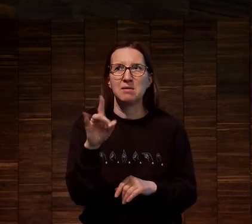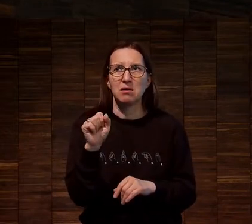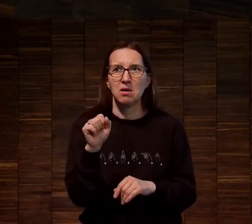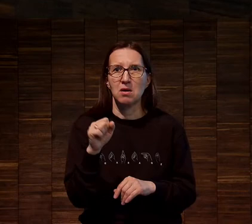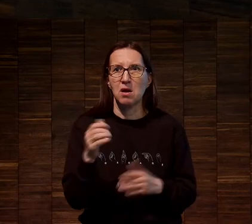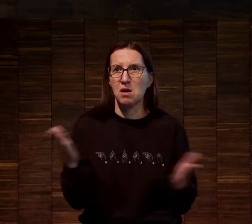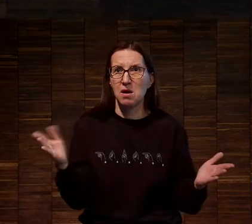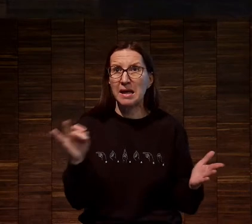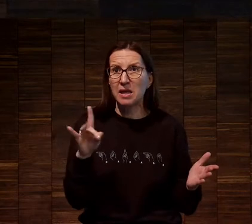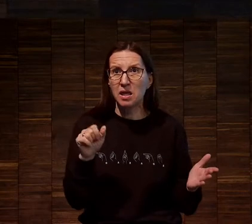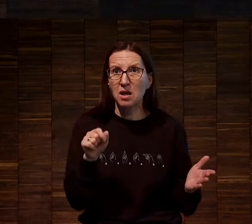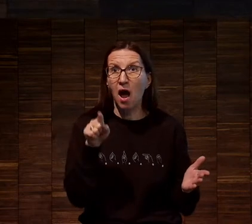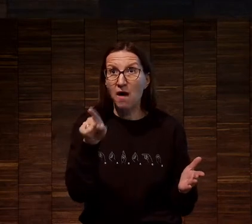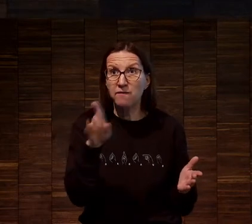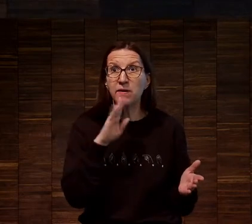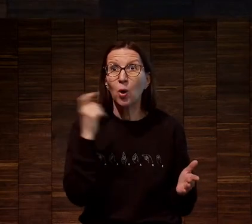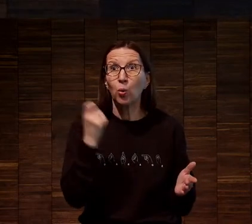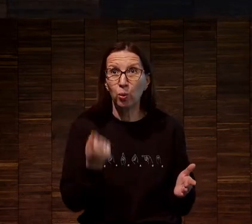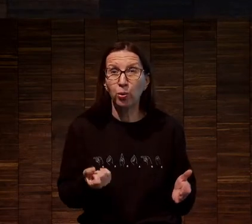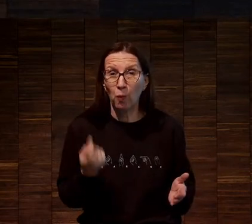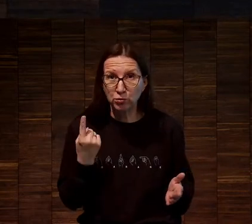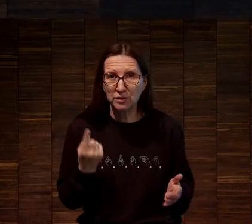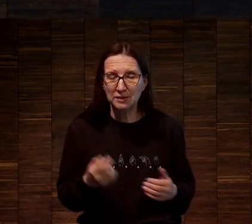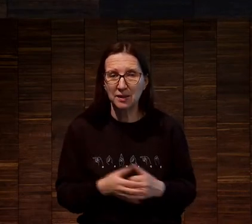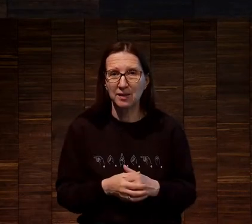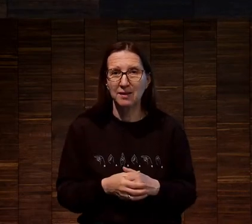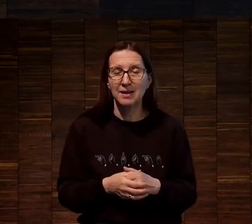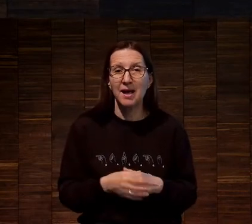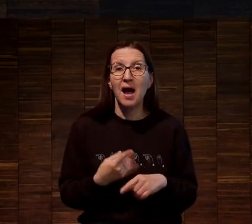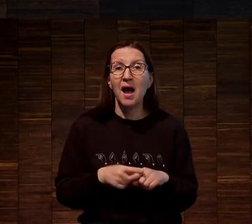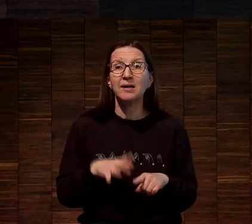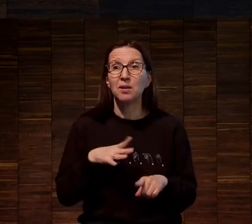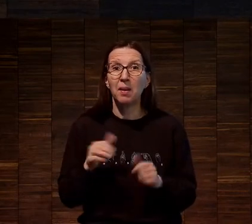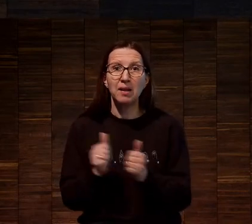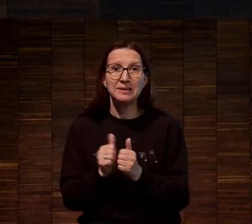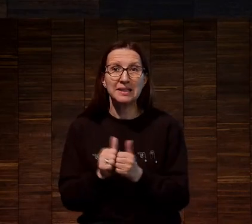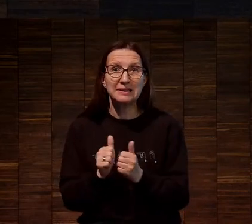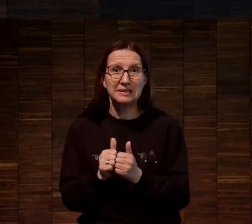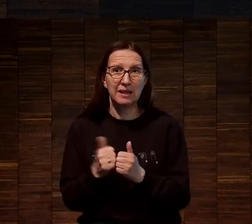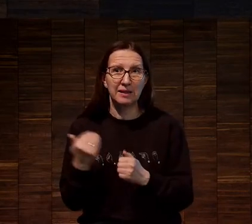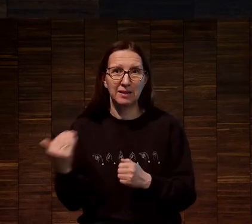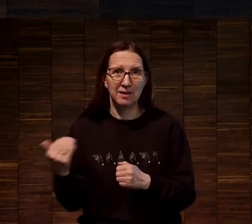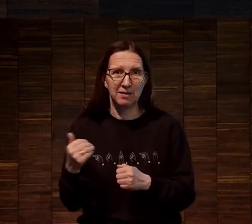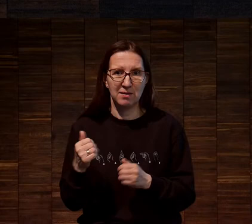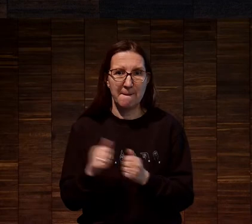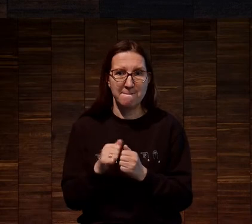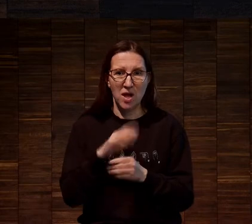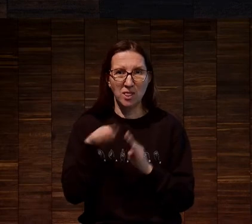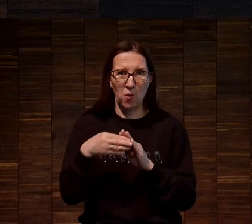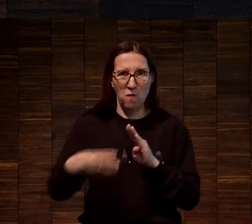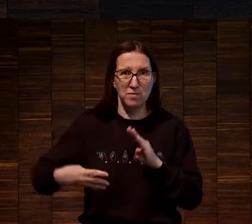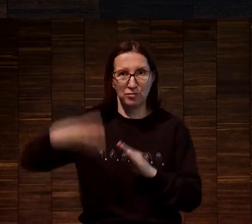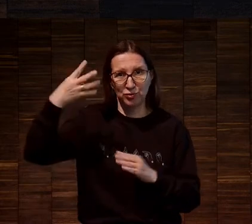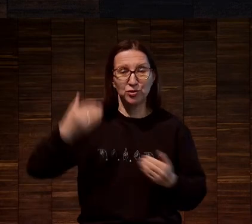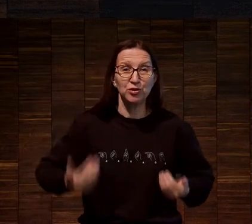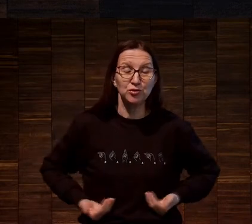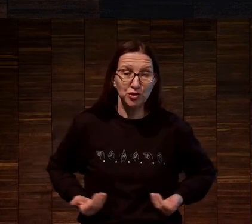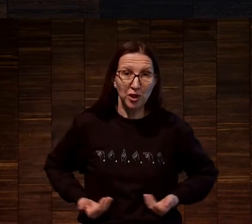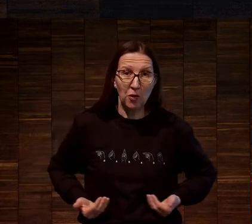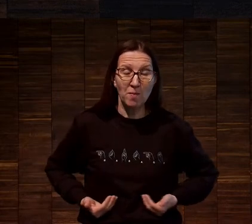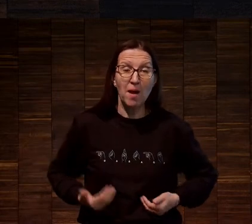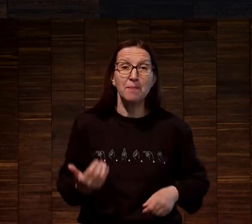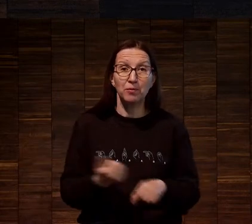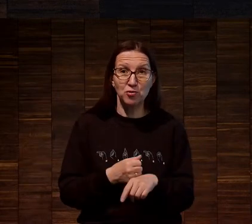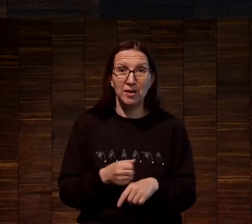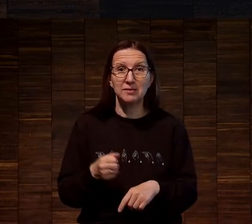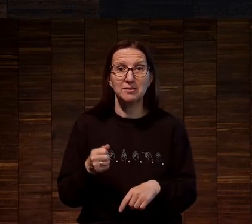говорит: «Ирочка, а вы художница?» Вот, а это была ее соседка по подъезду. То есть она знакома с человеком,